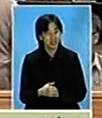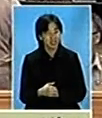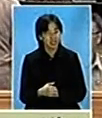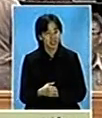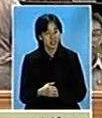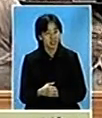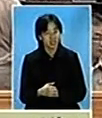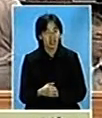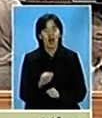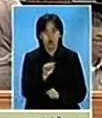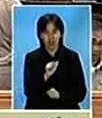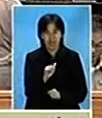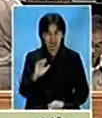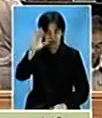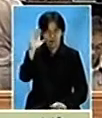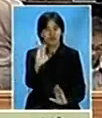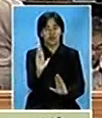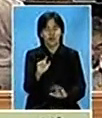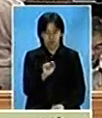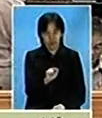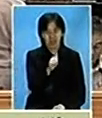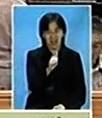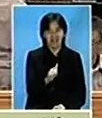ดการลงมติครับกดได้นะครับ